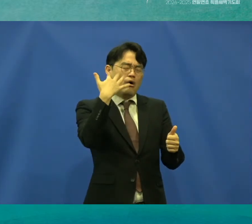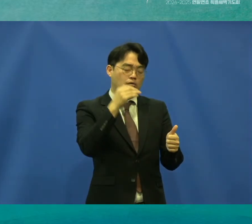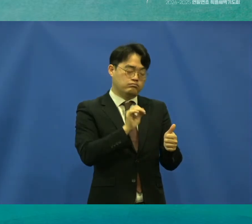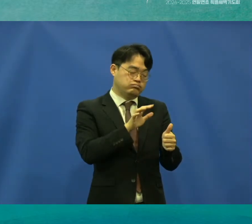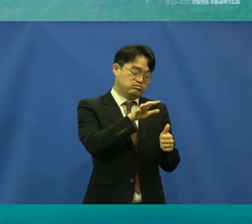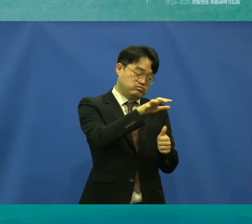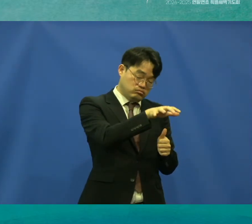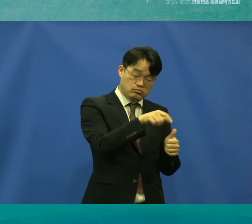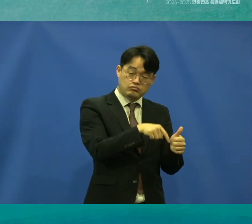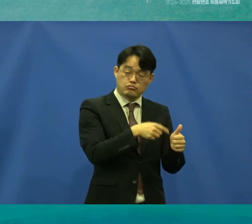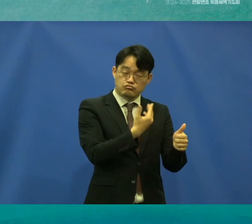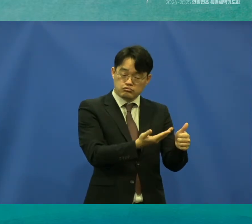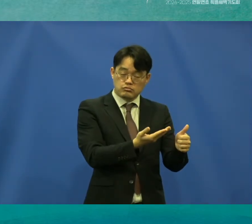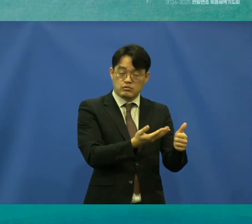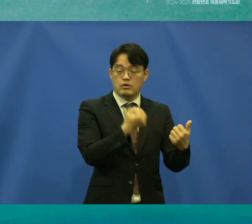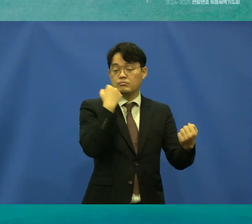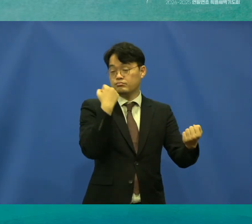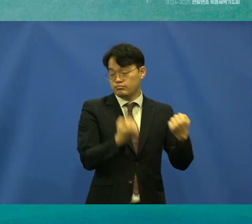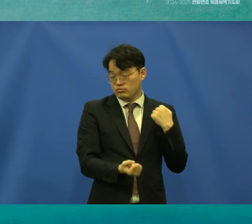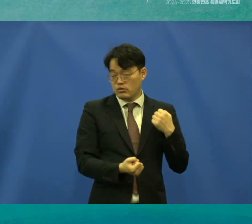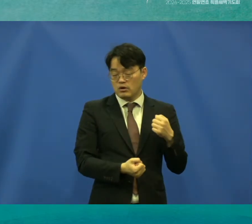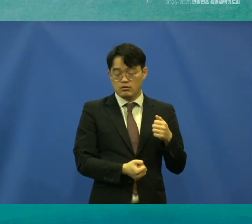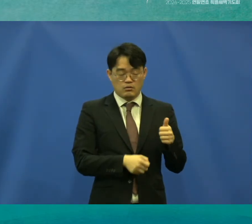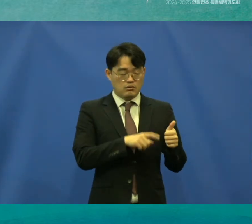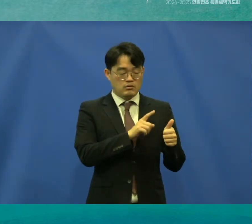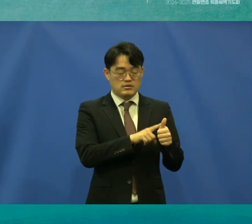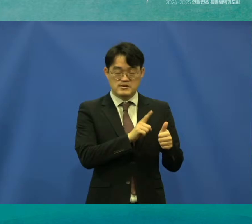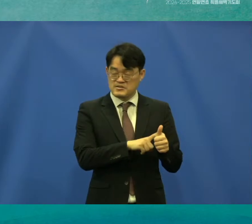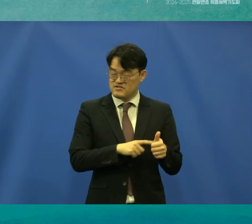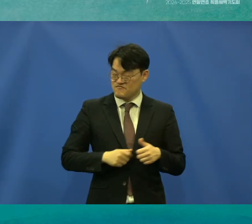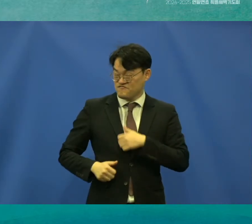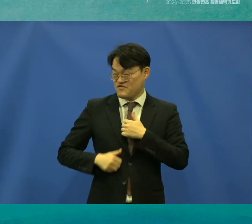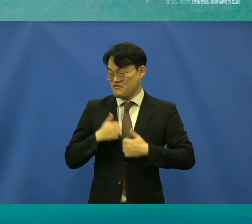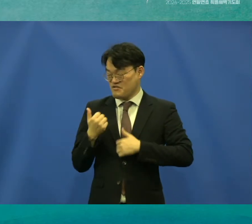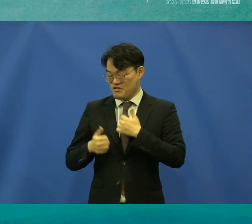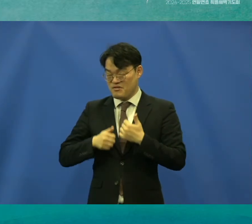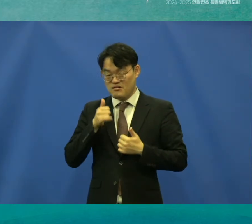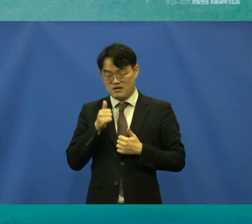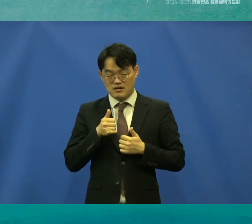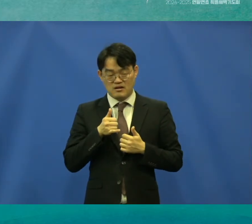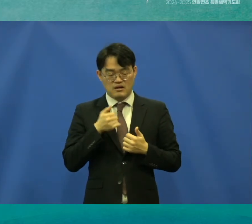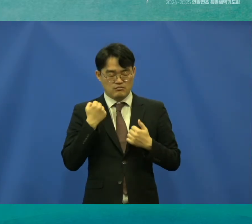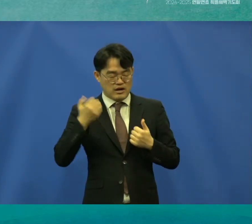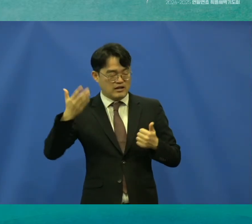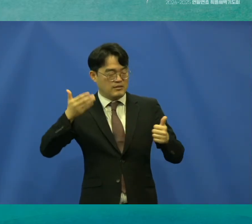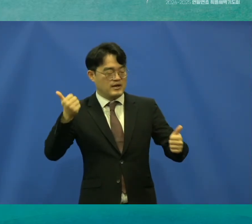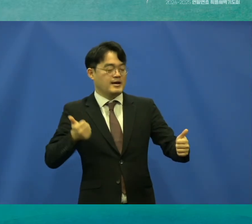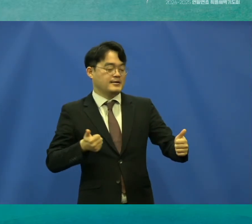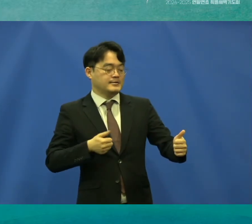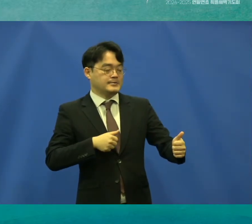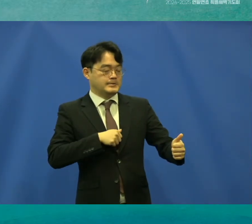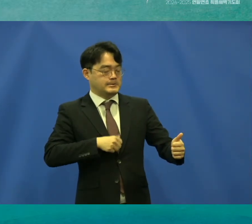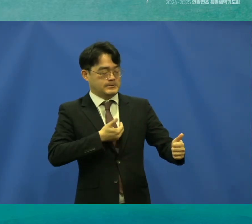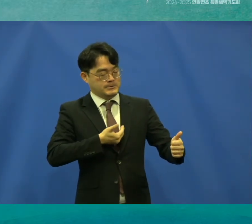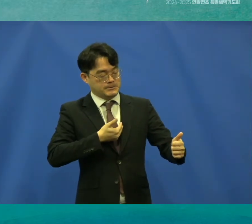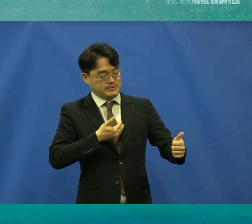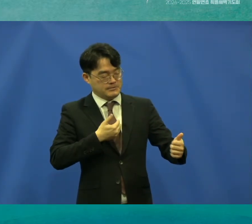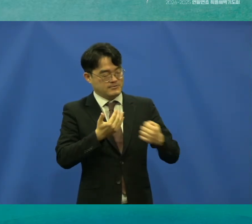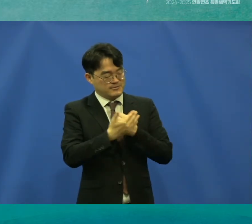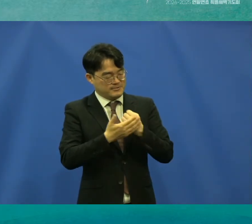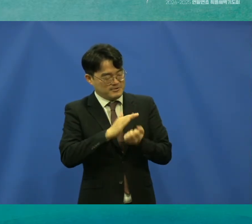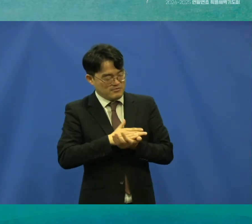계속 젠틀하게 아주 섬세하게 이끌어 주시죠. 요나는 순종적이지 않습니다. 그는